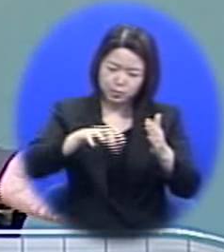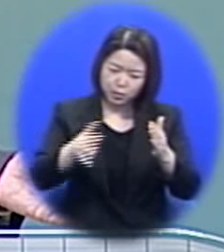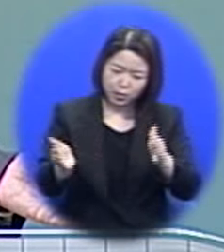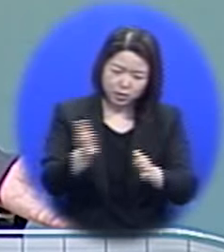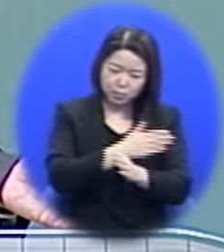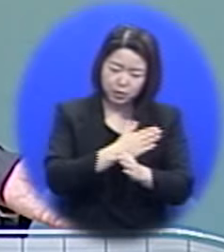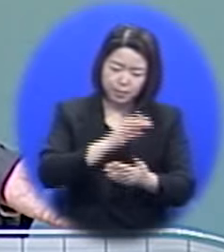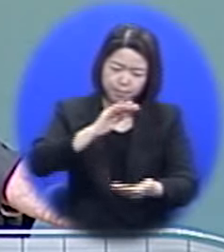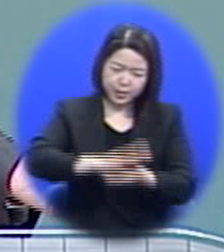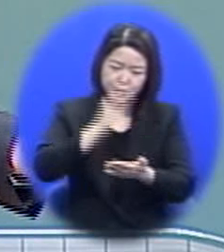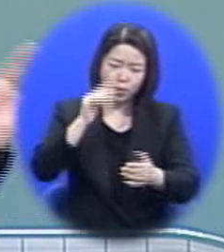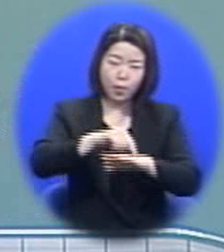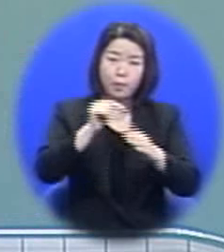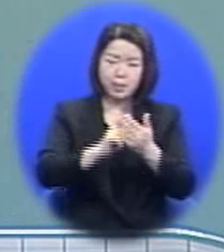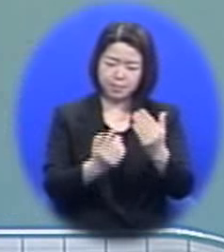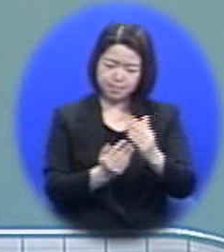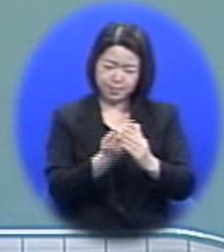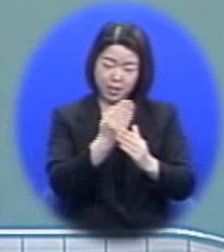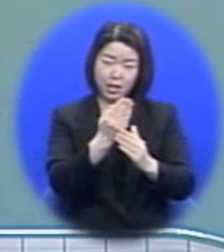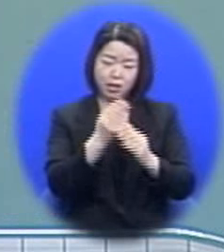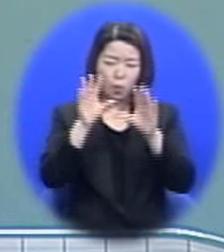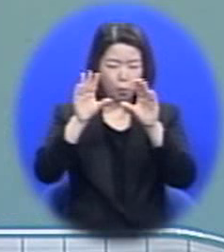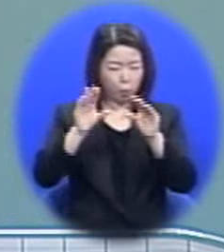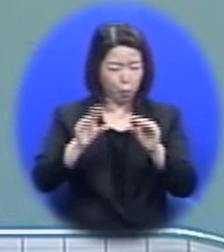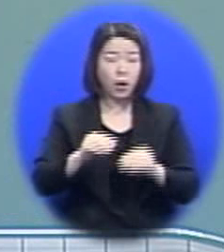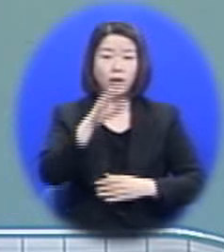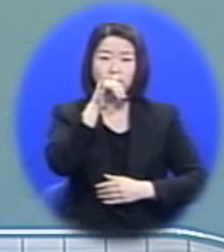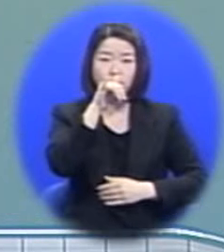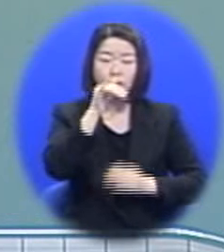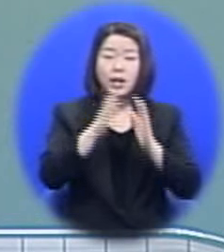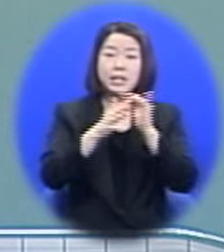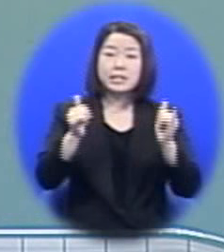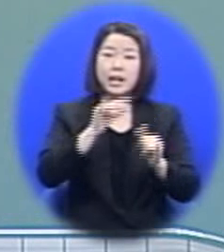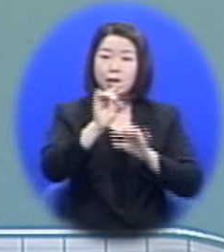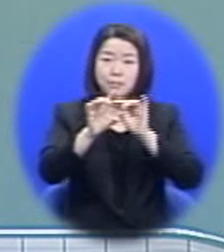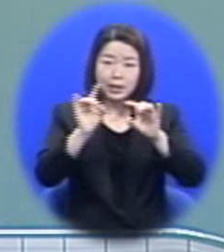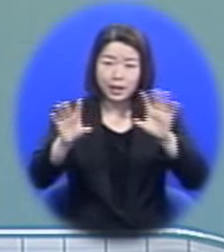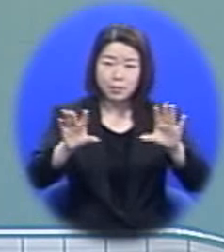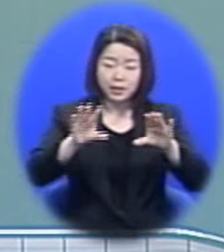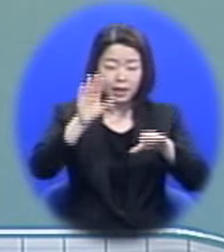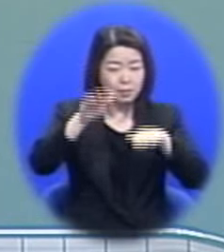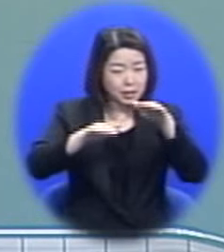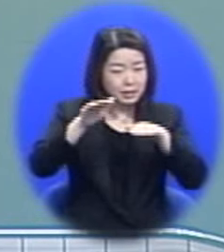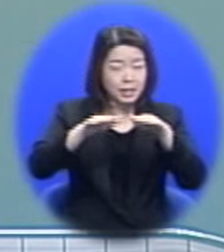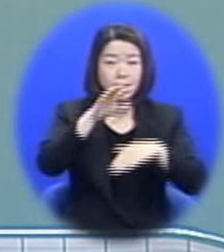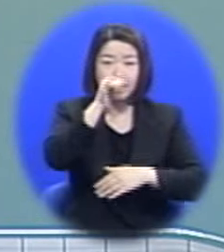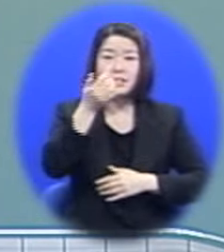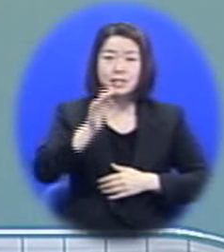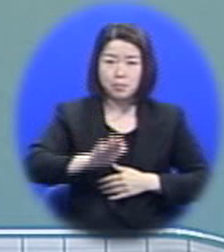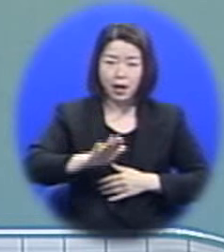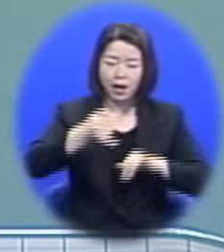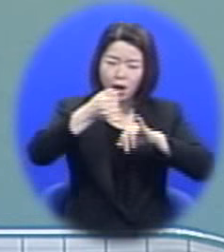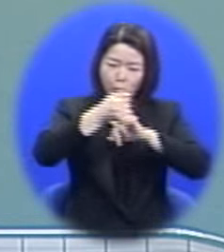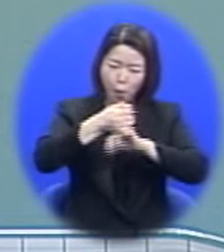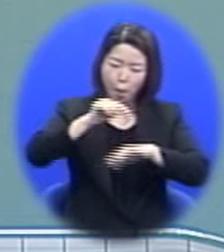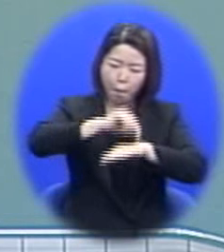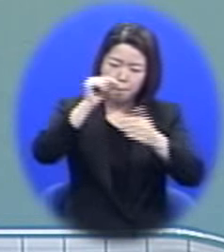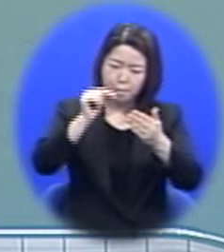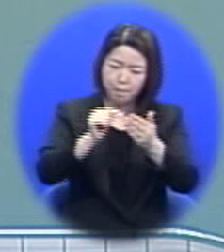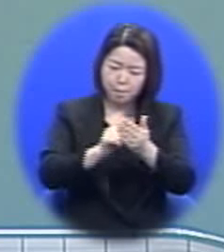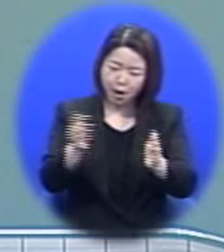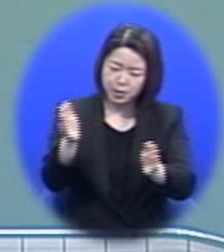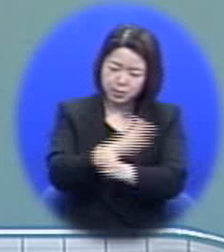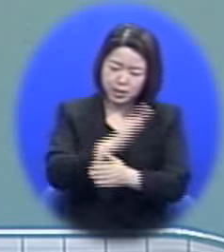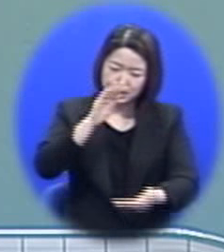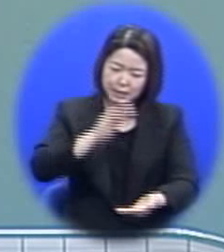그치게 됩니다. 사람에 따라 정도는 다 차이가 있겠지만 반드시 마음에서부터 뜨거운 감정이